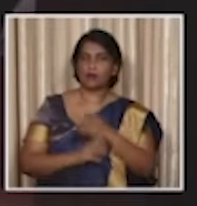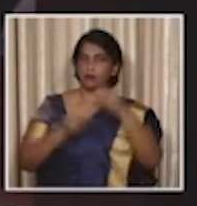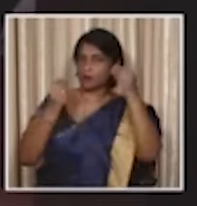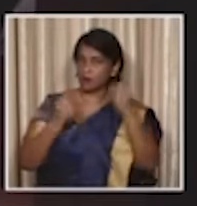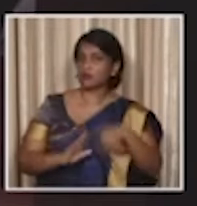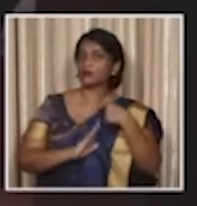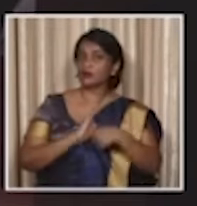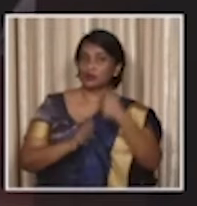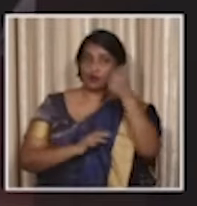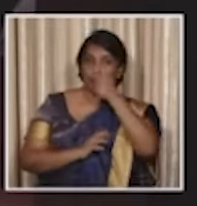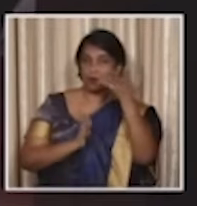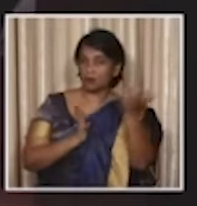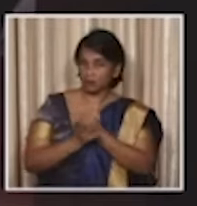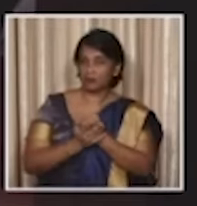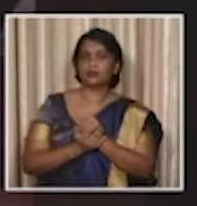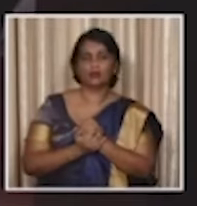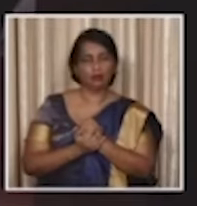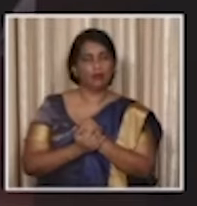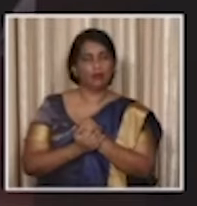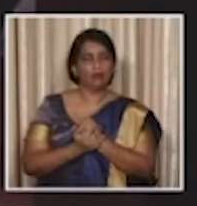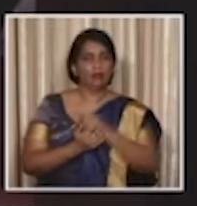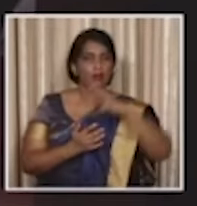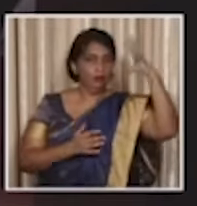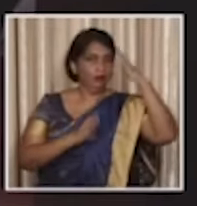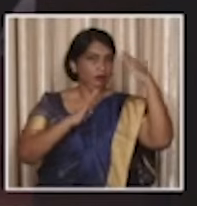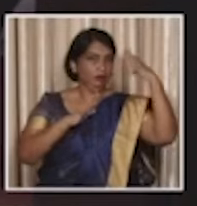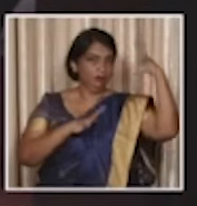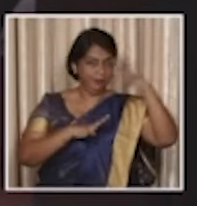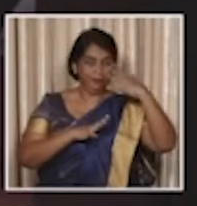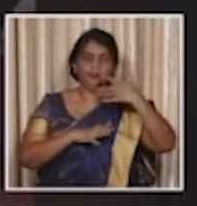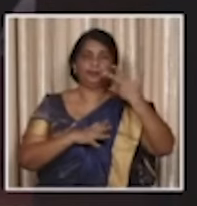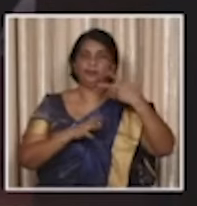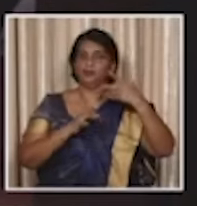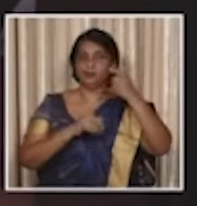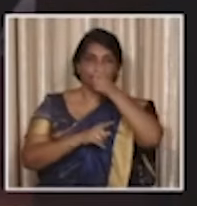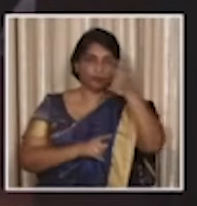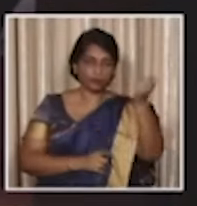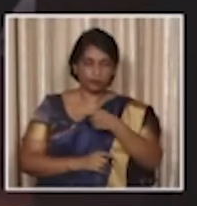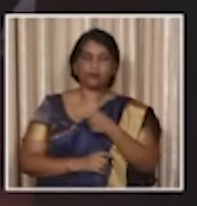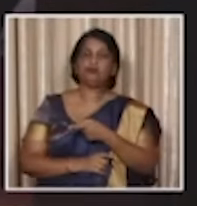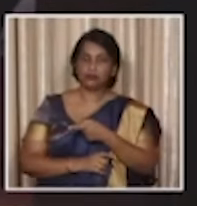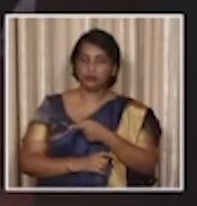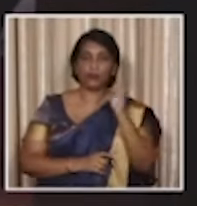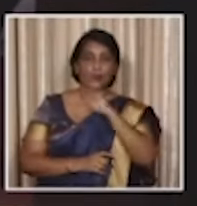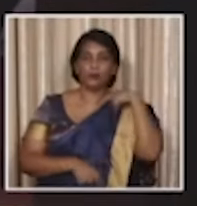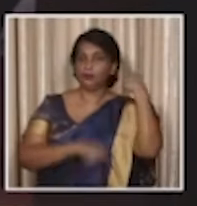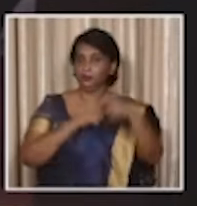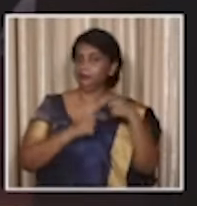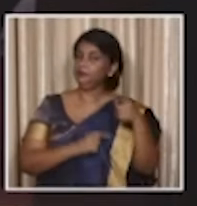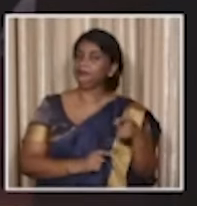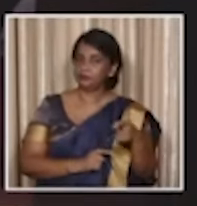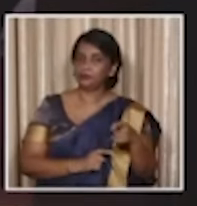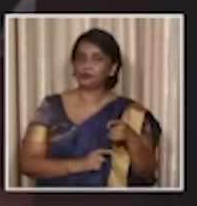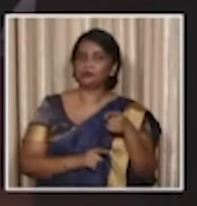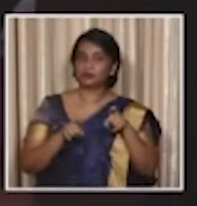බංකොලොත් රටෙත් හොරකම් කරන පුනර්ජනනීය බලශක්තියෙන් හොරකම් කරන සුළම් බලාගාරවල